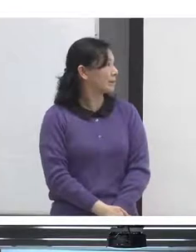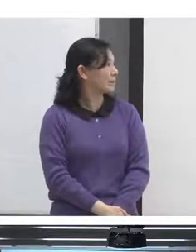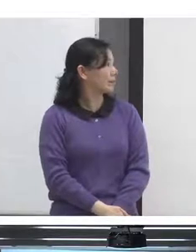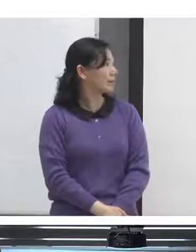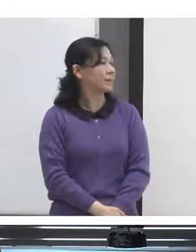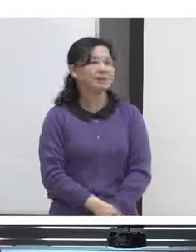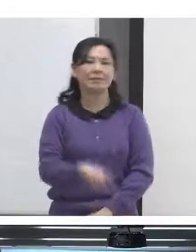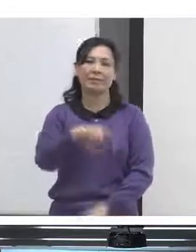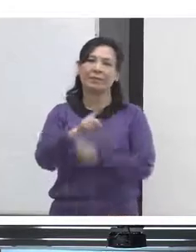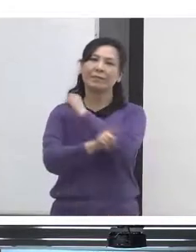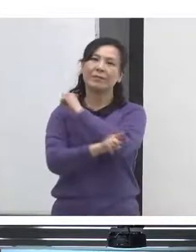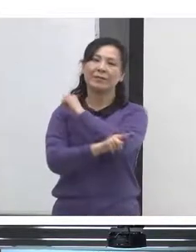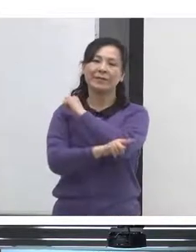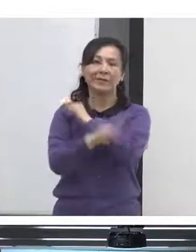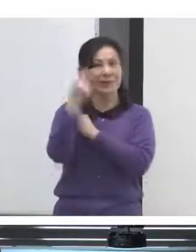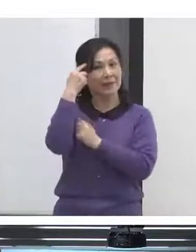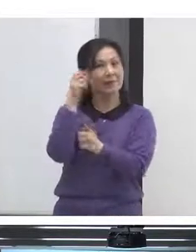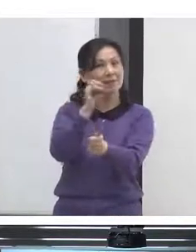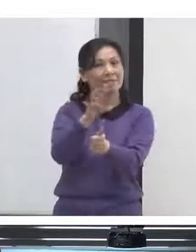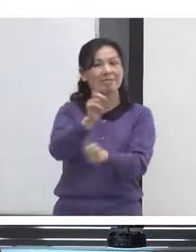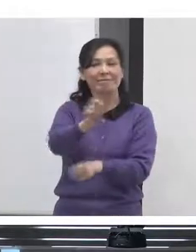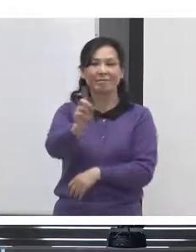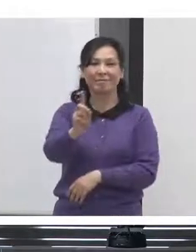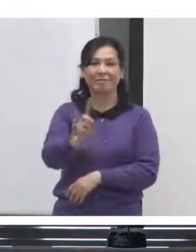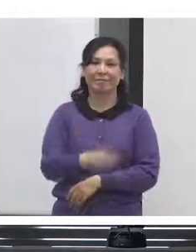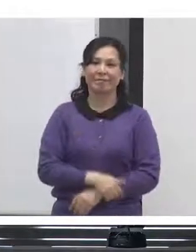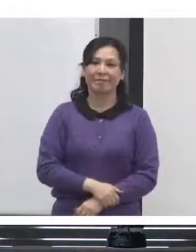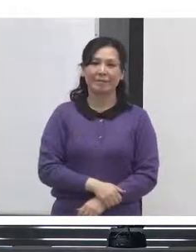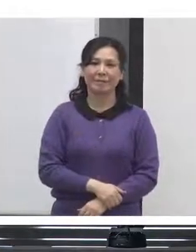然后最后呢，我想跟大家提，